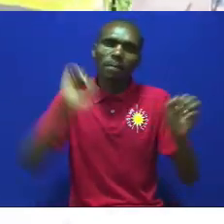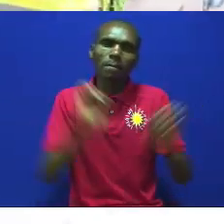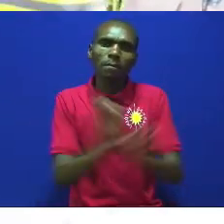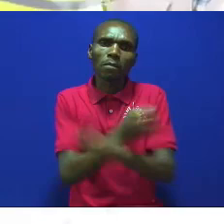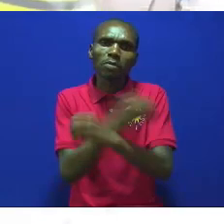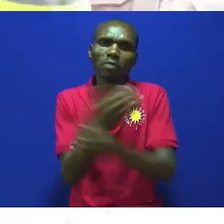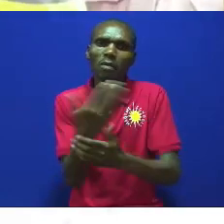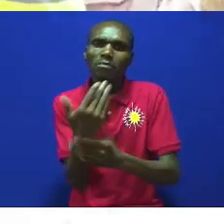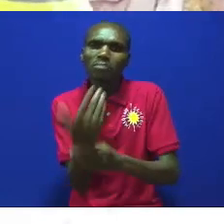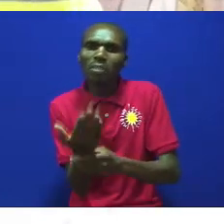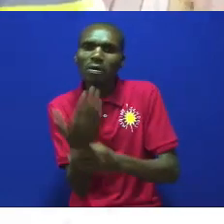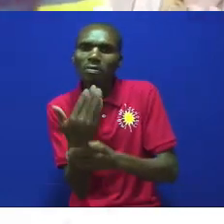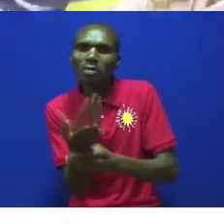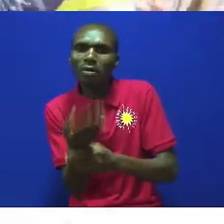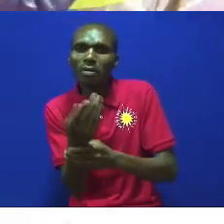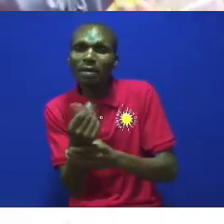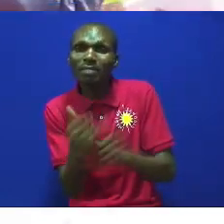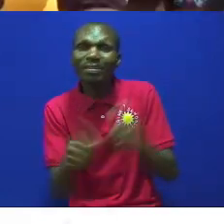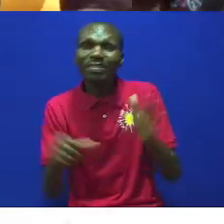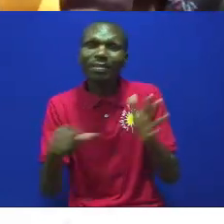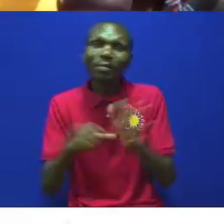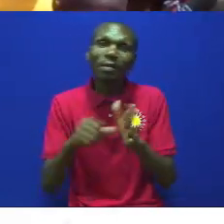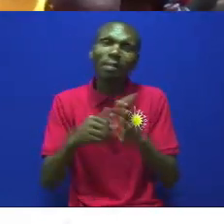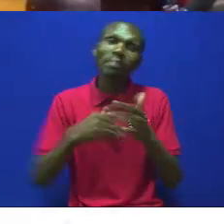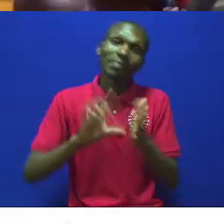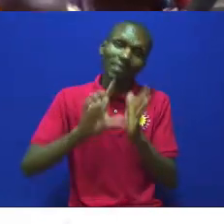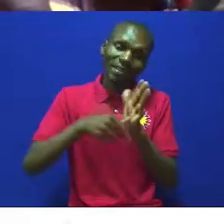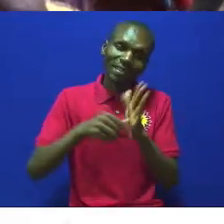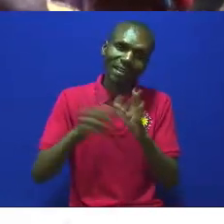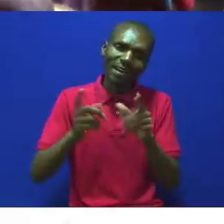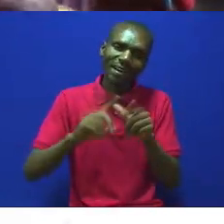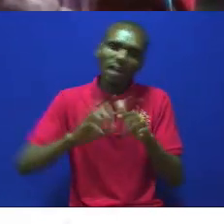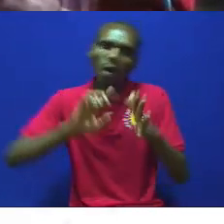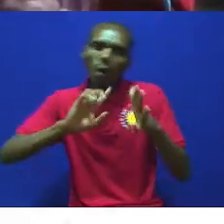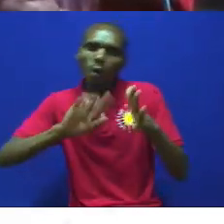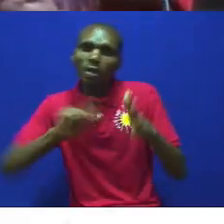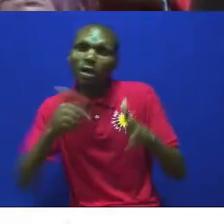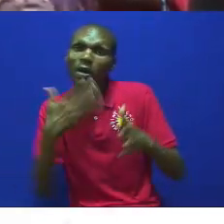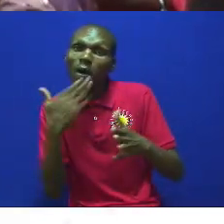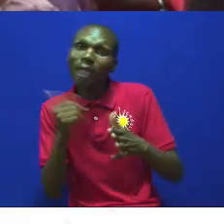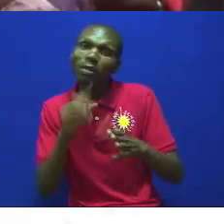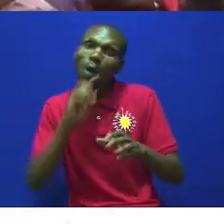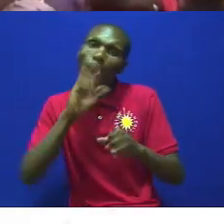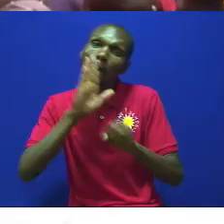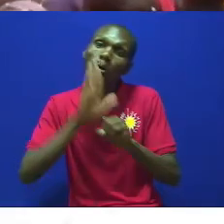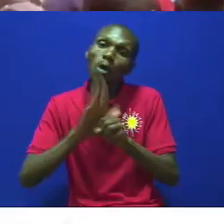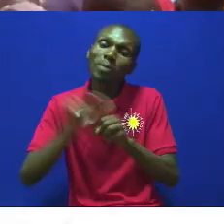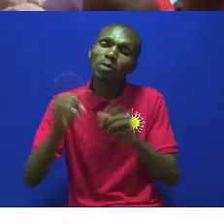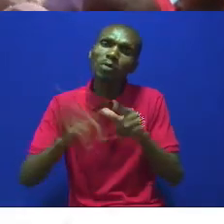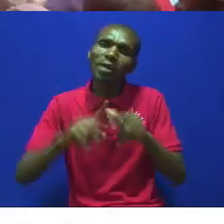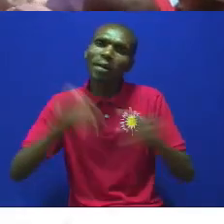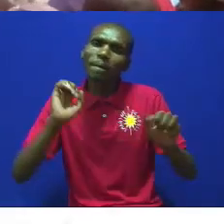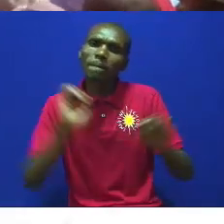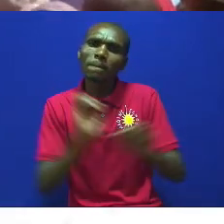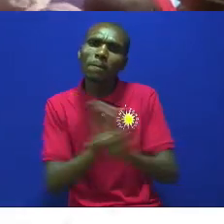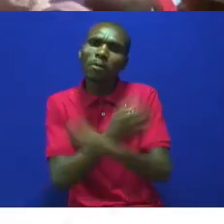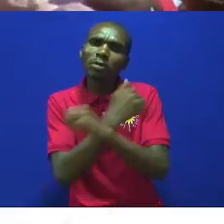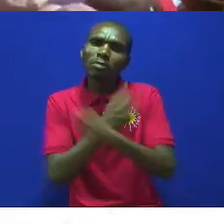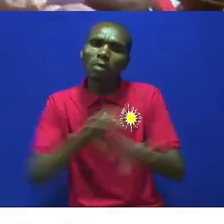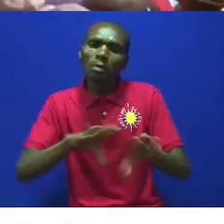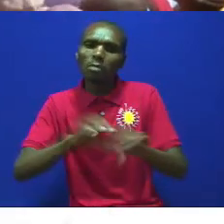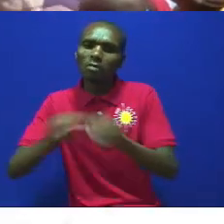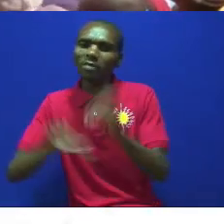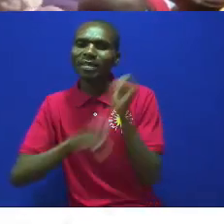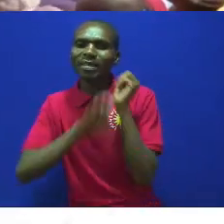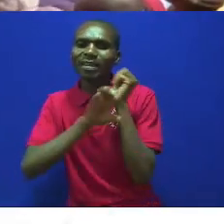chibesa echo chiraba beke akongu. Ile kitu mimi nataka ni wakikishie hatutapeleka taifa letu barabara